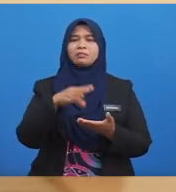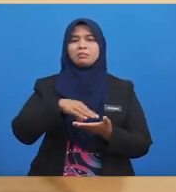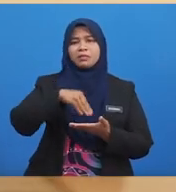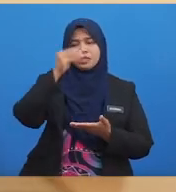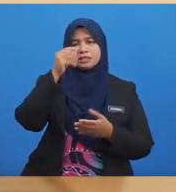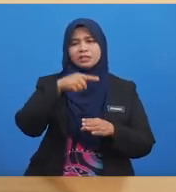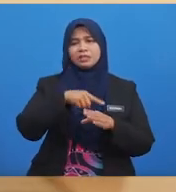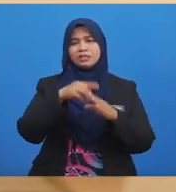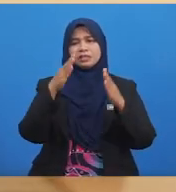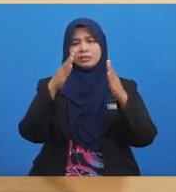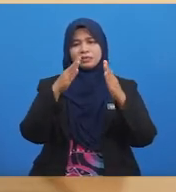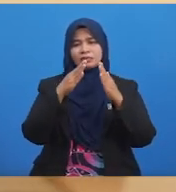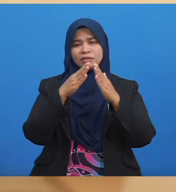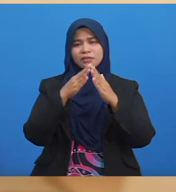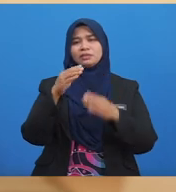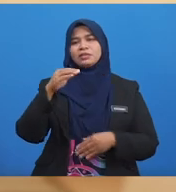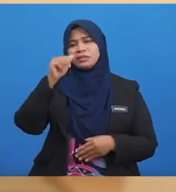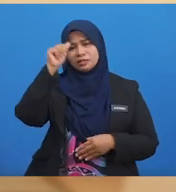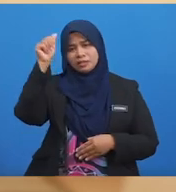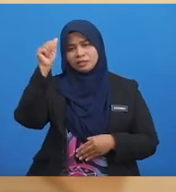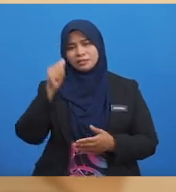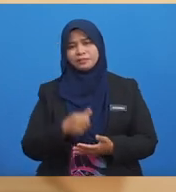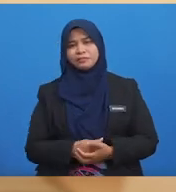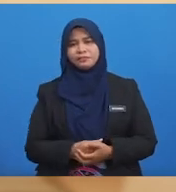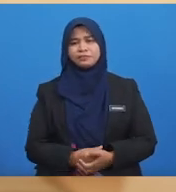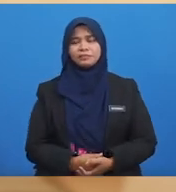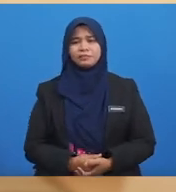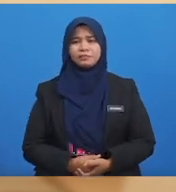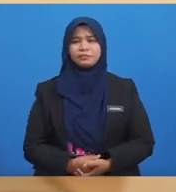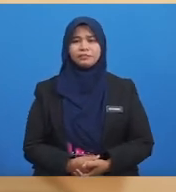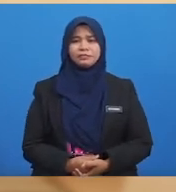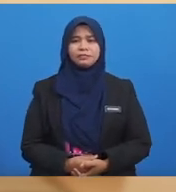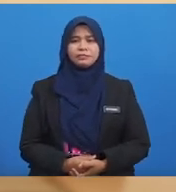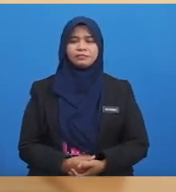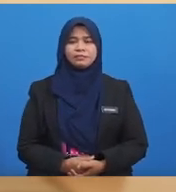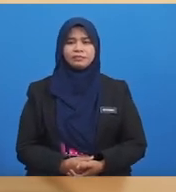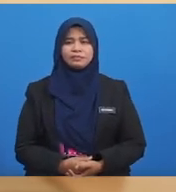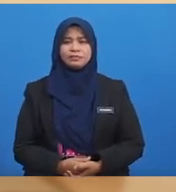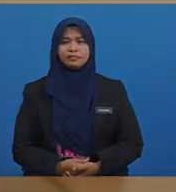bersemangat untuk menerima ilmu di rumah. Assalamualaikum.